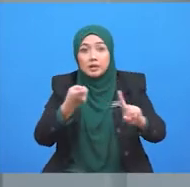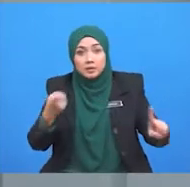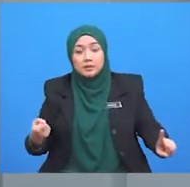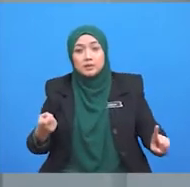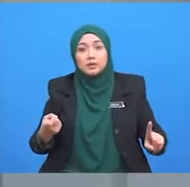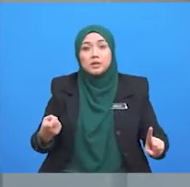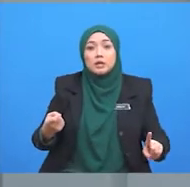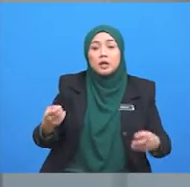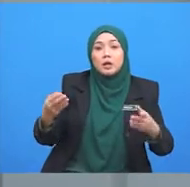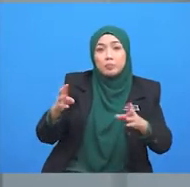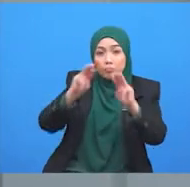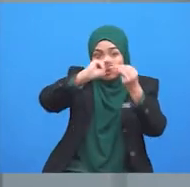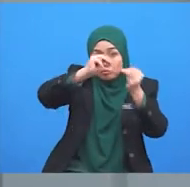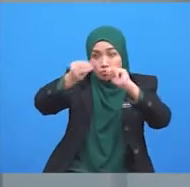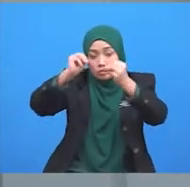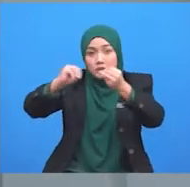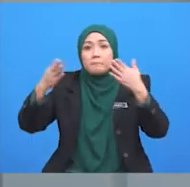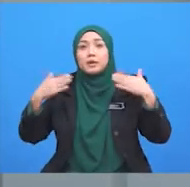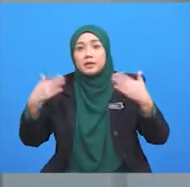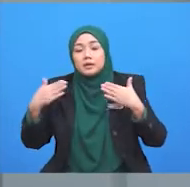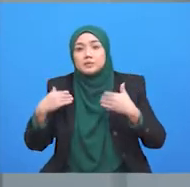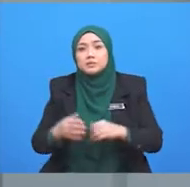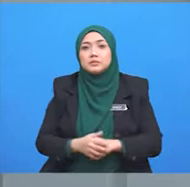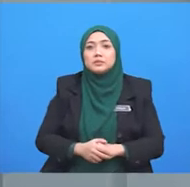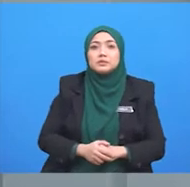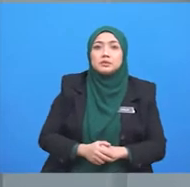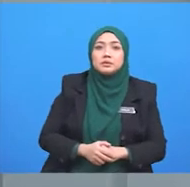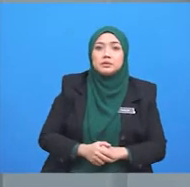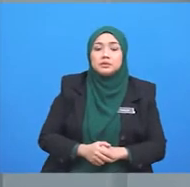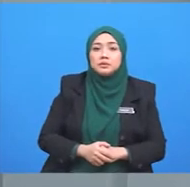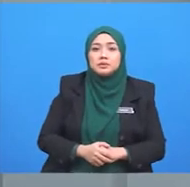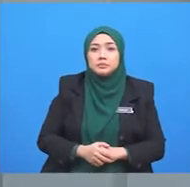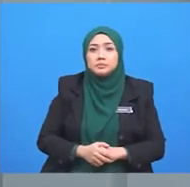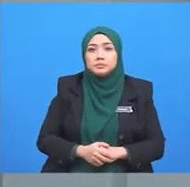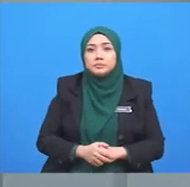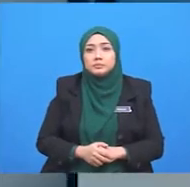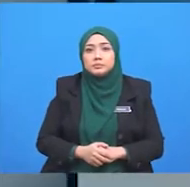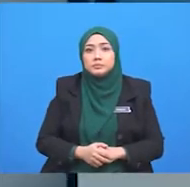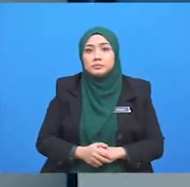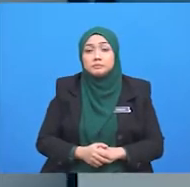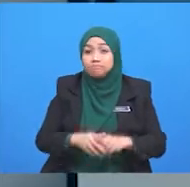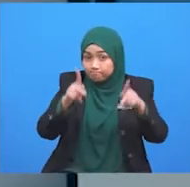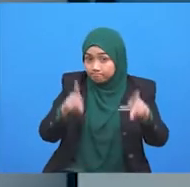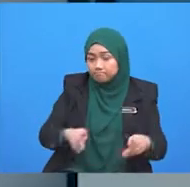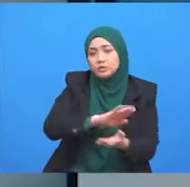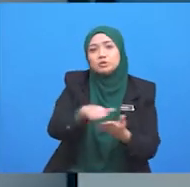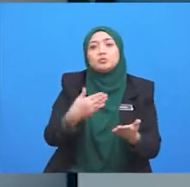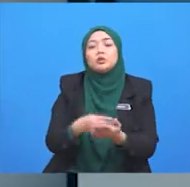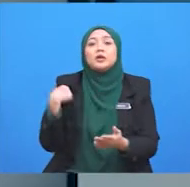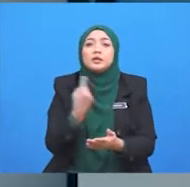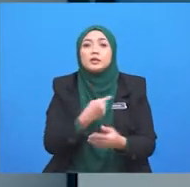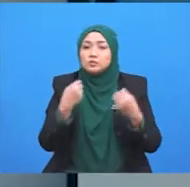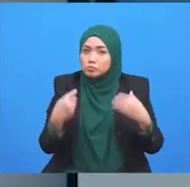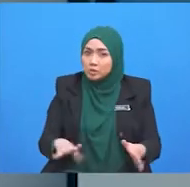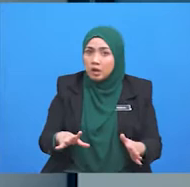solstis musim panas, iaitu letupan awan di atmosfera adalah kurang. Baiklah pelajar-pelajar, kita